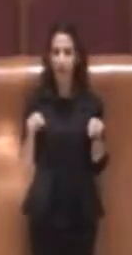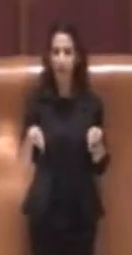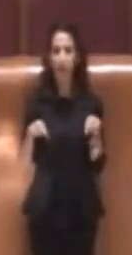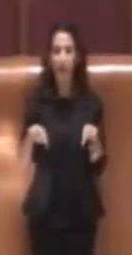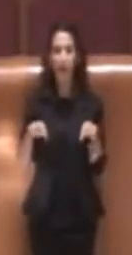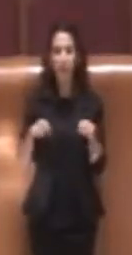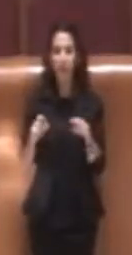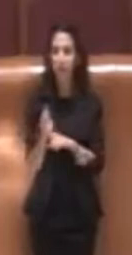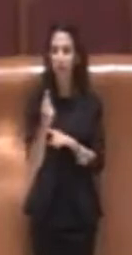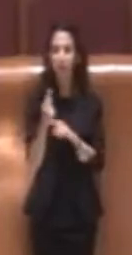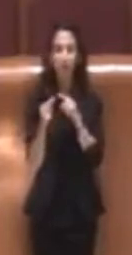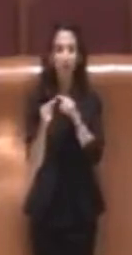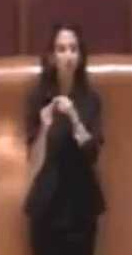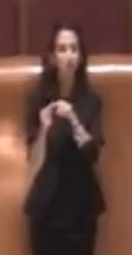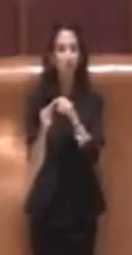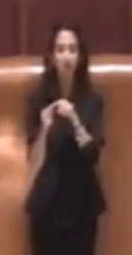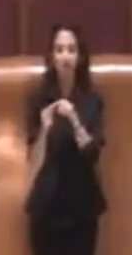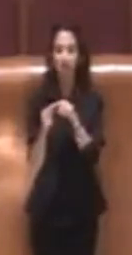quanto di più